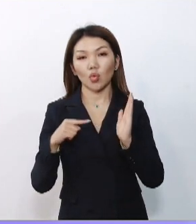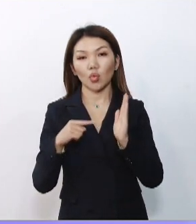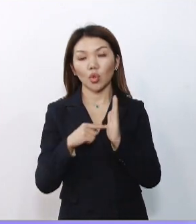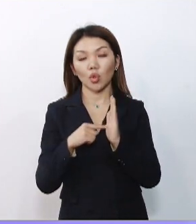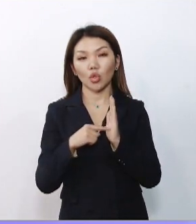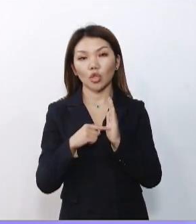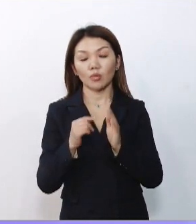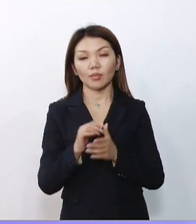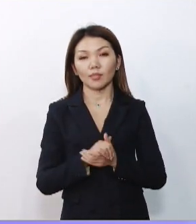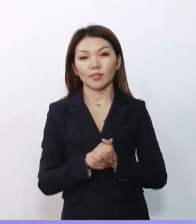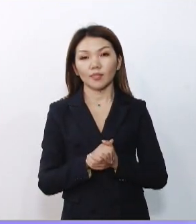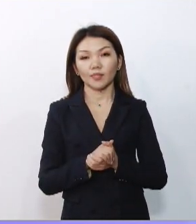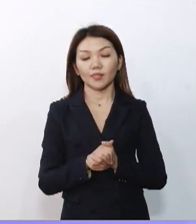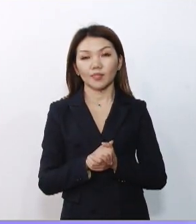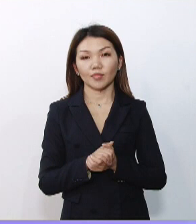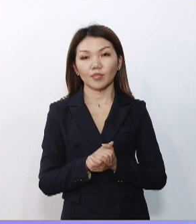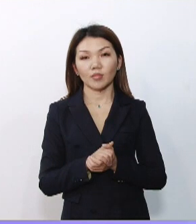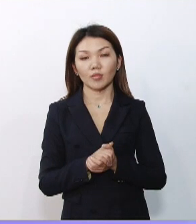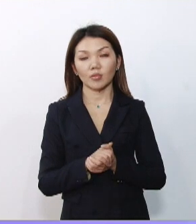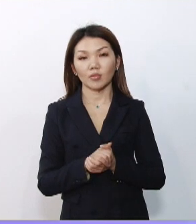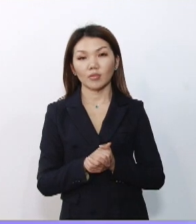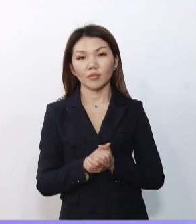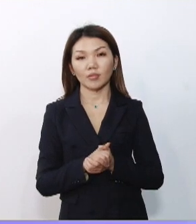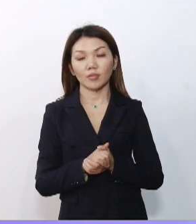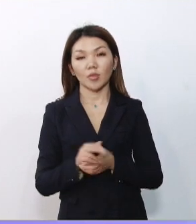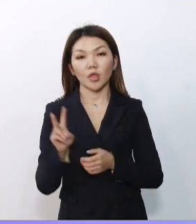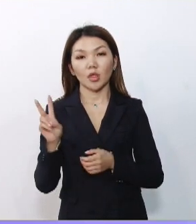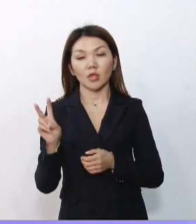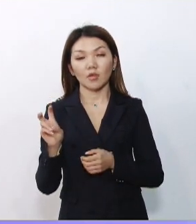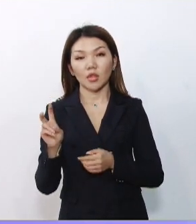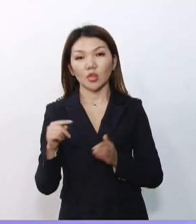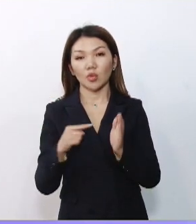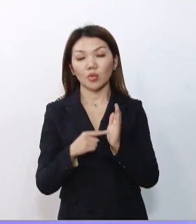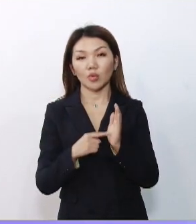Умножим значение неполного частного на